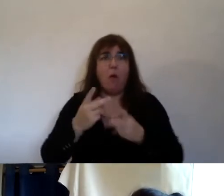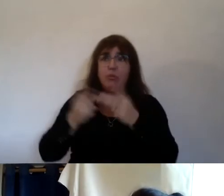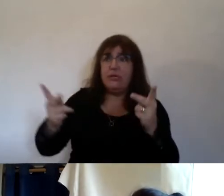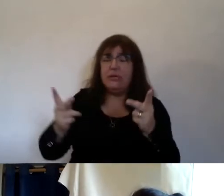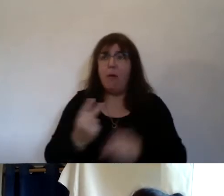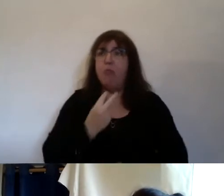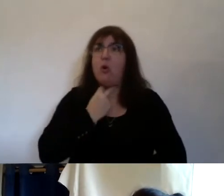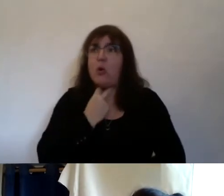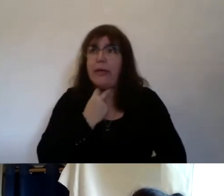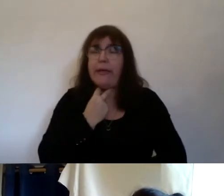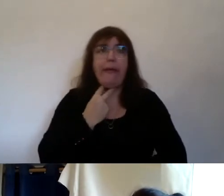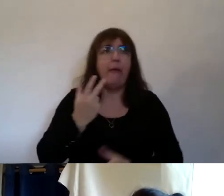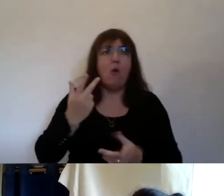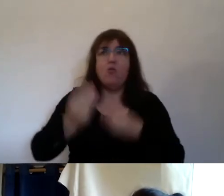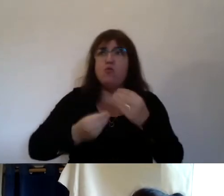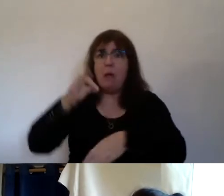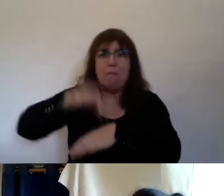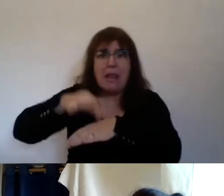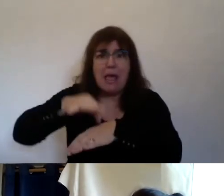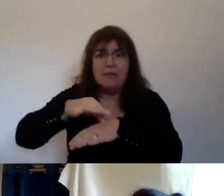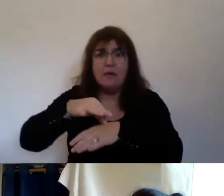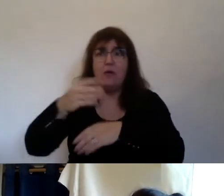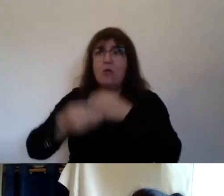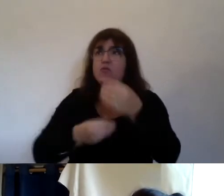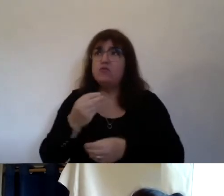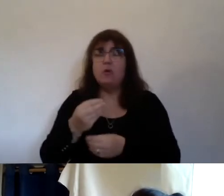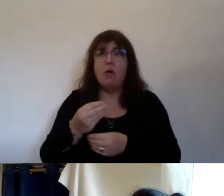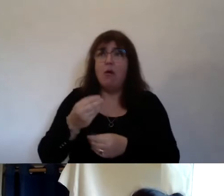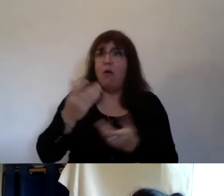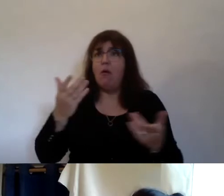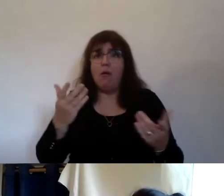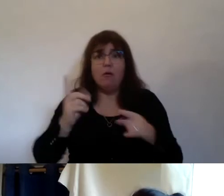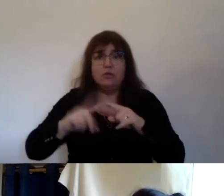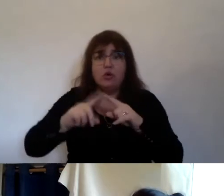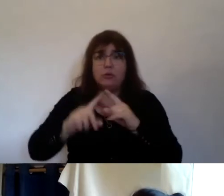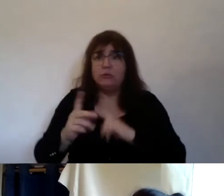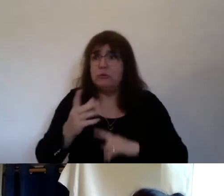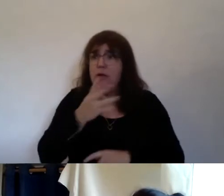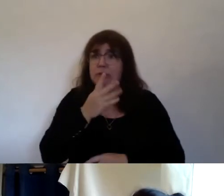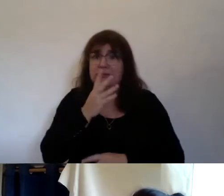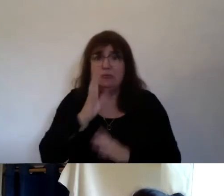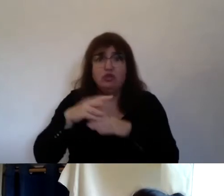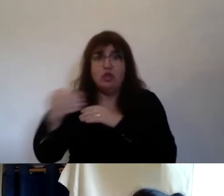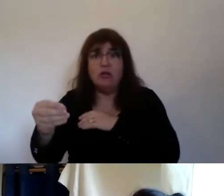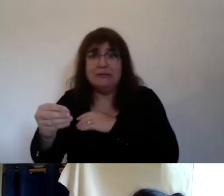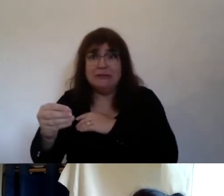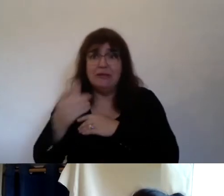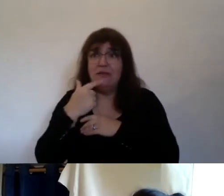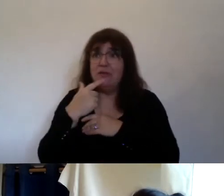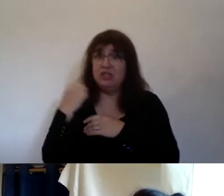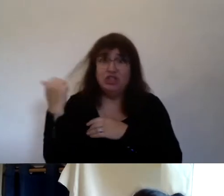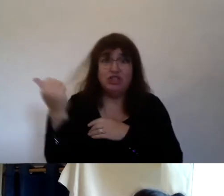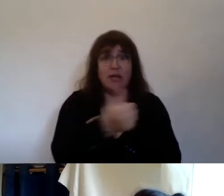le développement des maladies chroniques, fait de chacun de nous des personnes potentiellement en situation d'isolement à